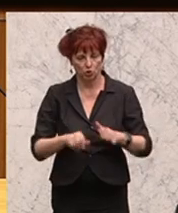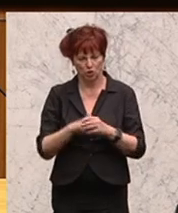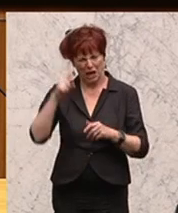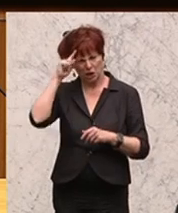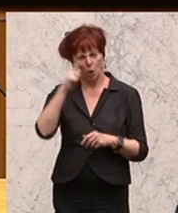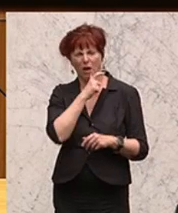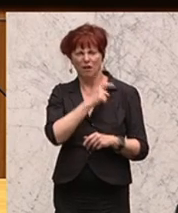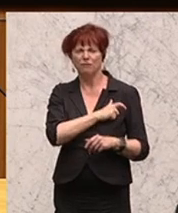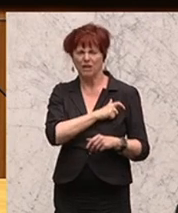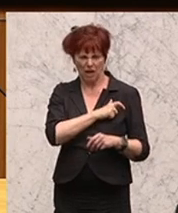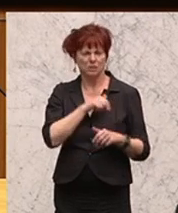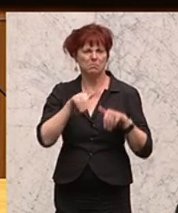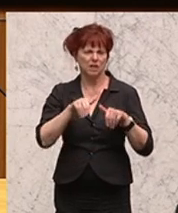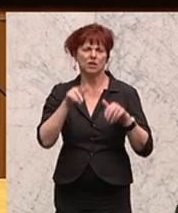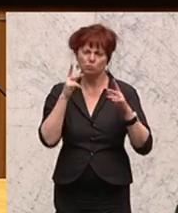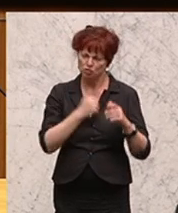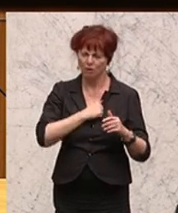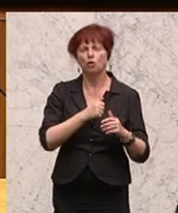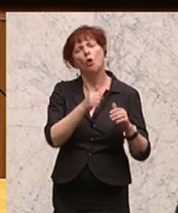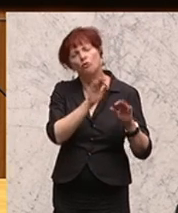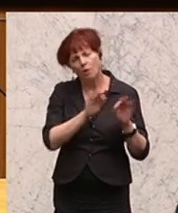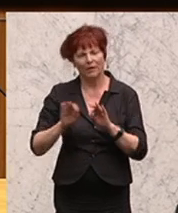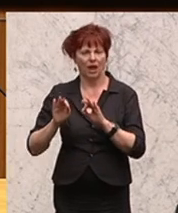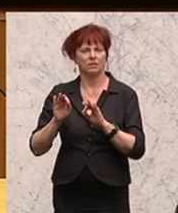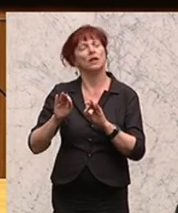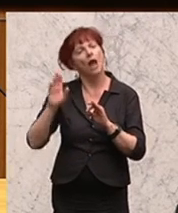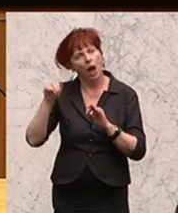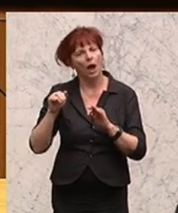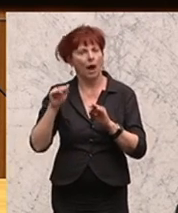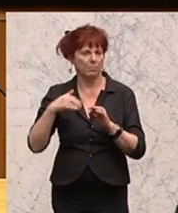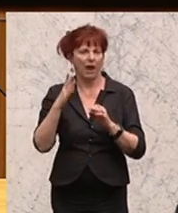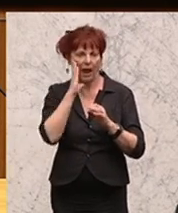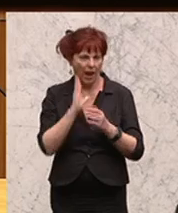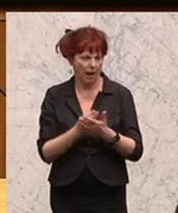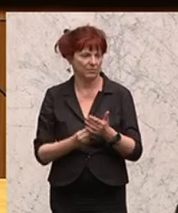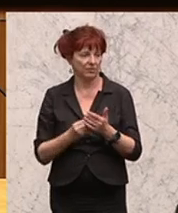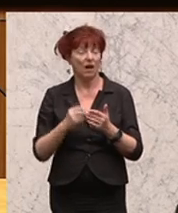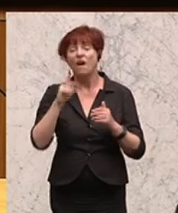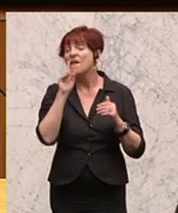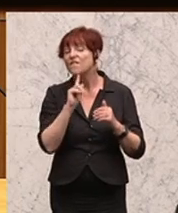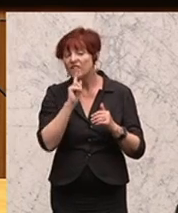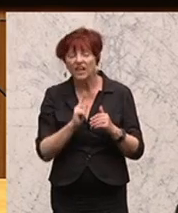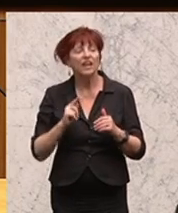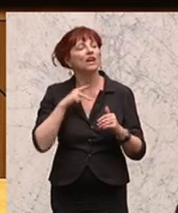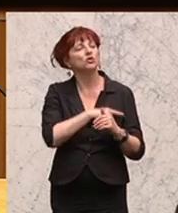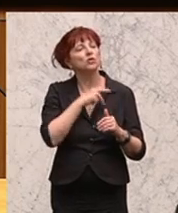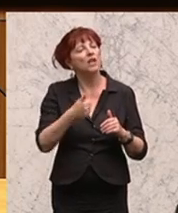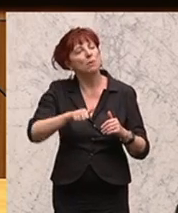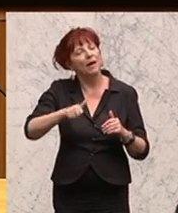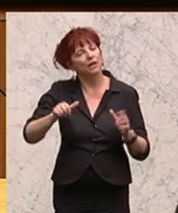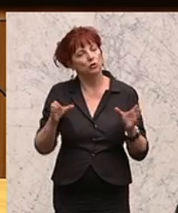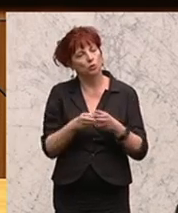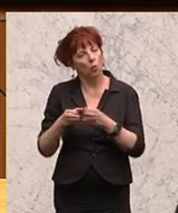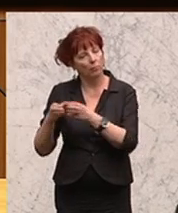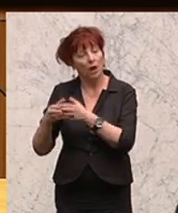Herbst abgeschlossen sein werden. Des Weiteren weniger Sozialversicherungsbeitragsgruppen, automatische Arbeitnehmerveranlagung, all dies